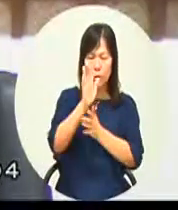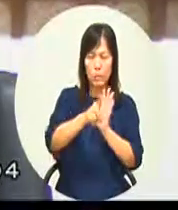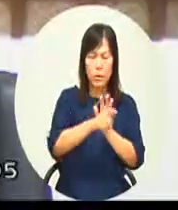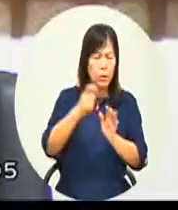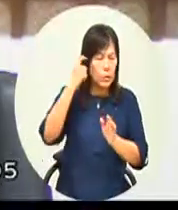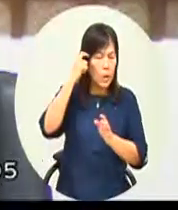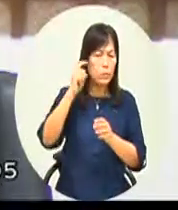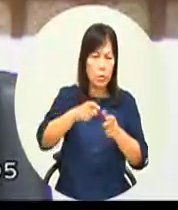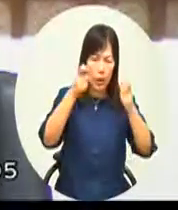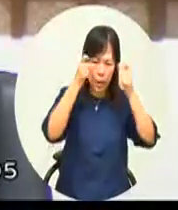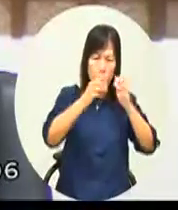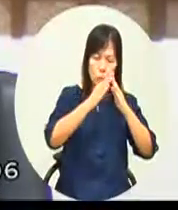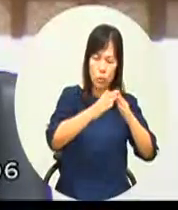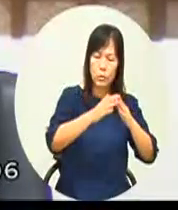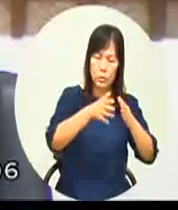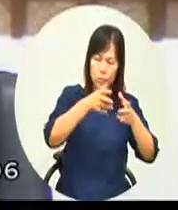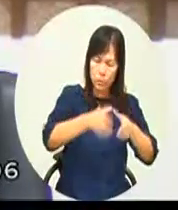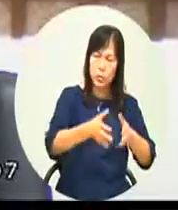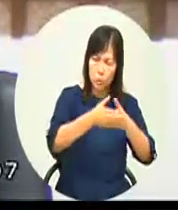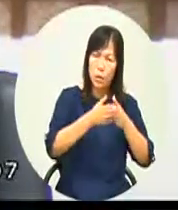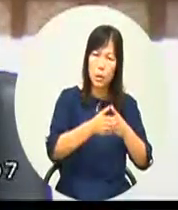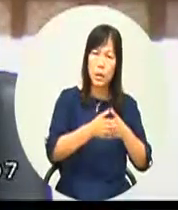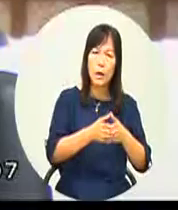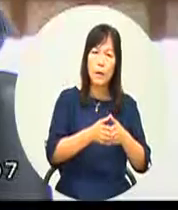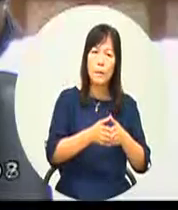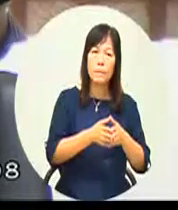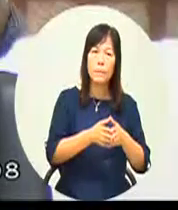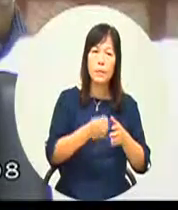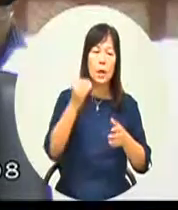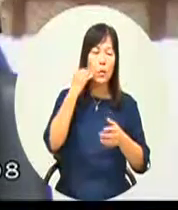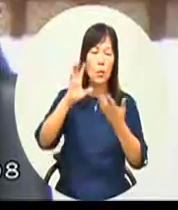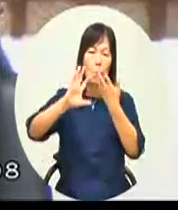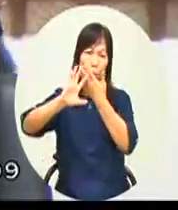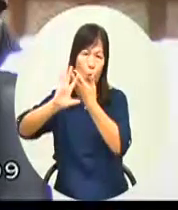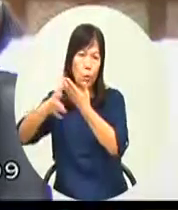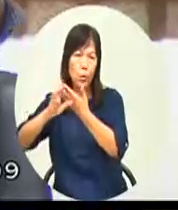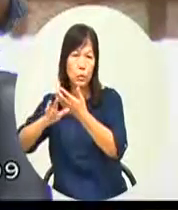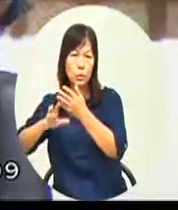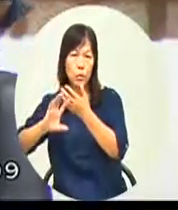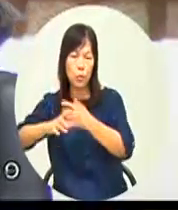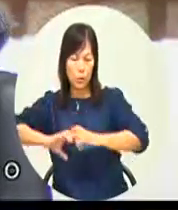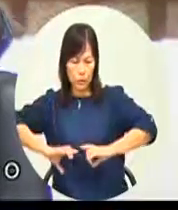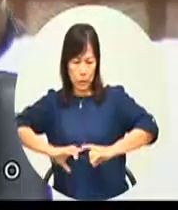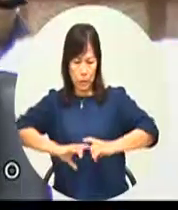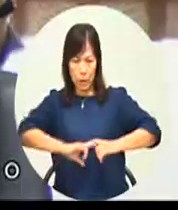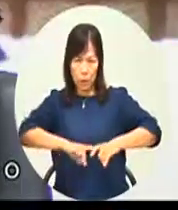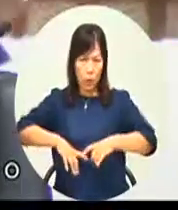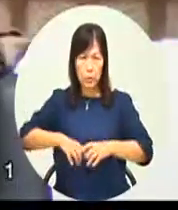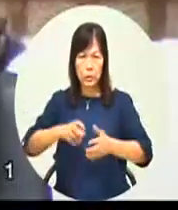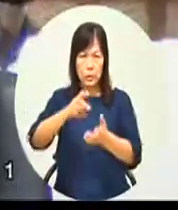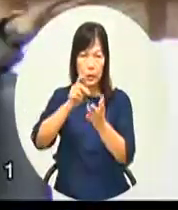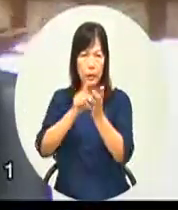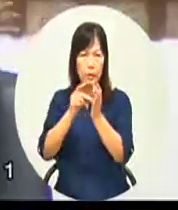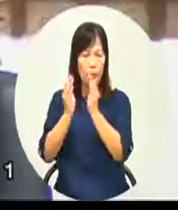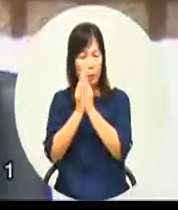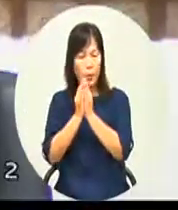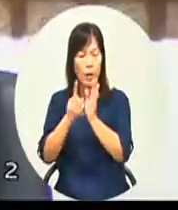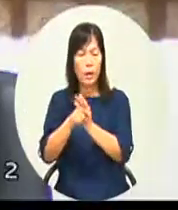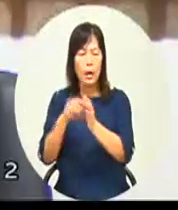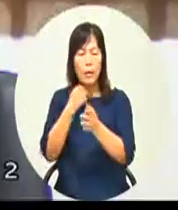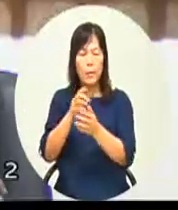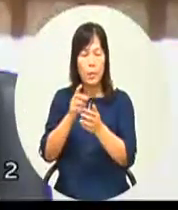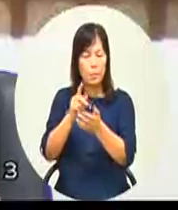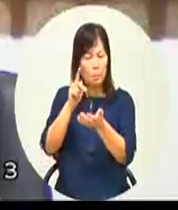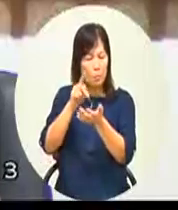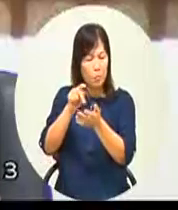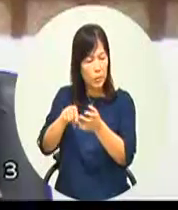是不是高雄也来做？那你认为说，如果你发国外的国际标的话，让国外的人士来标这个系统的话，会有